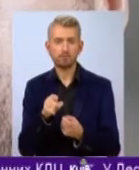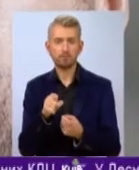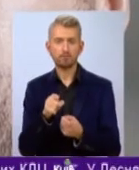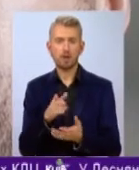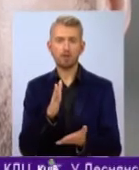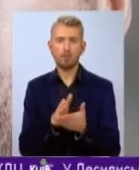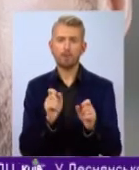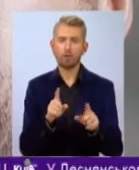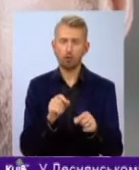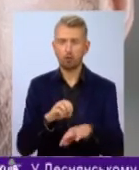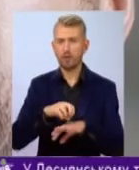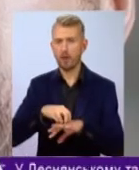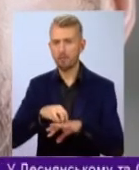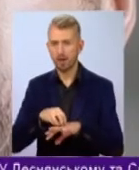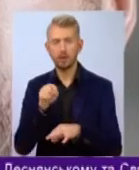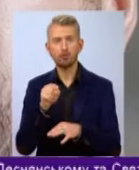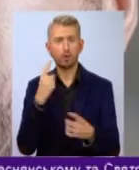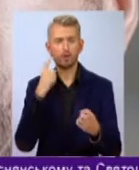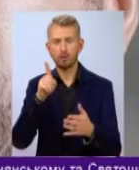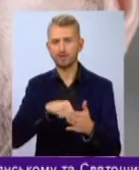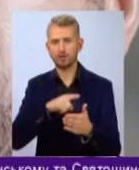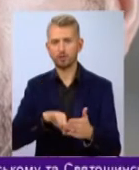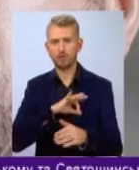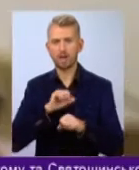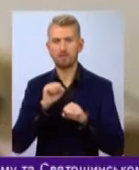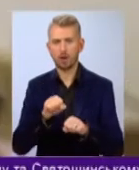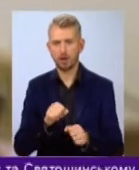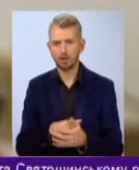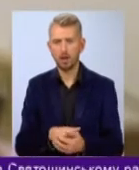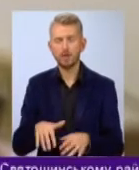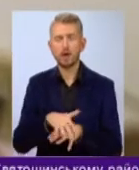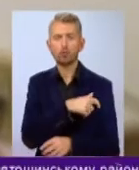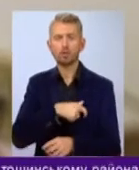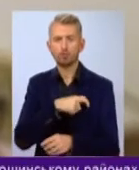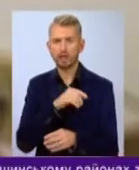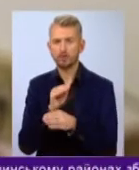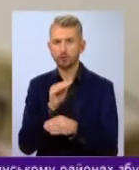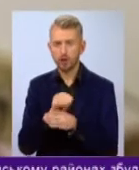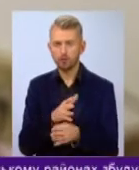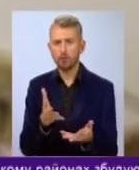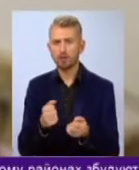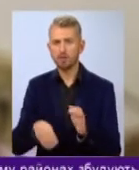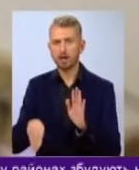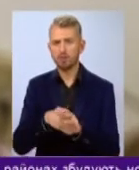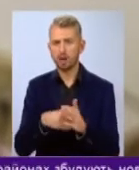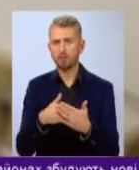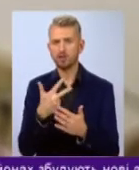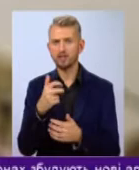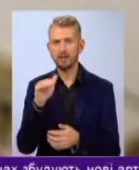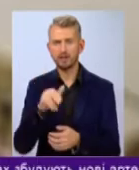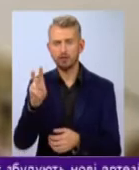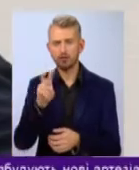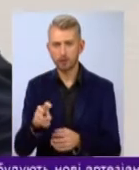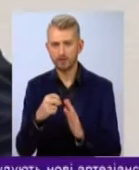мав золото і діаманти. Цю інформацію спростував адвокат Розенблата. Народного обранця звинувачують в отриманні хабара у майже 300 тисяч